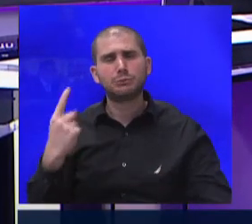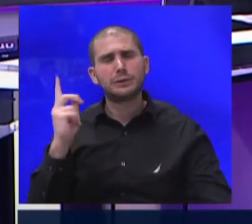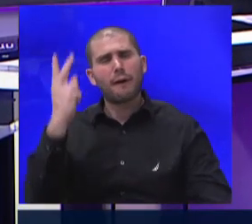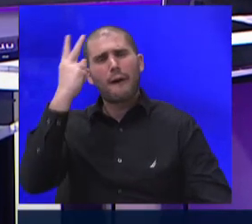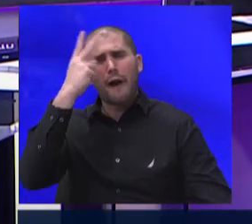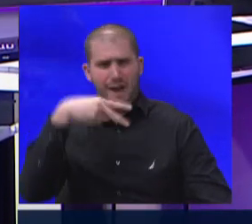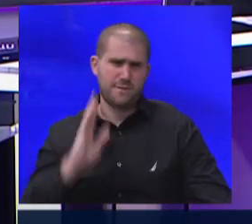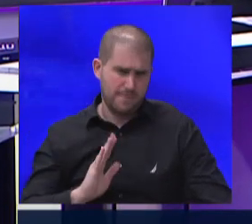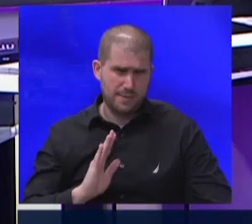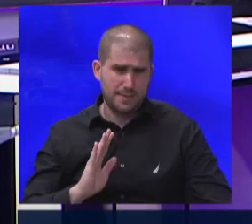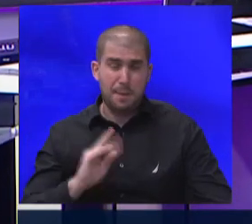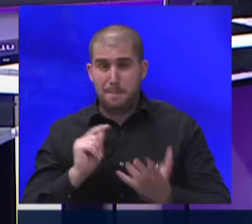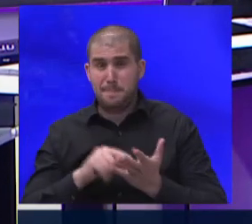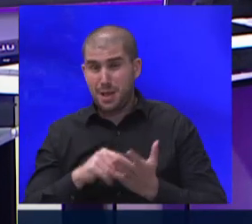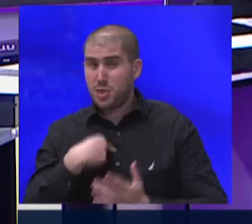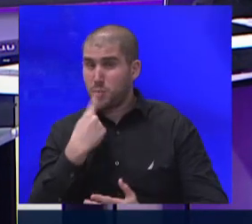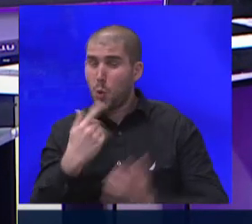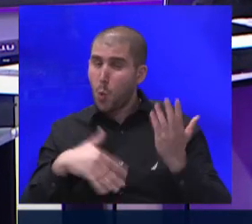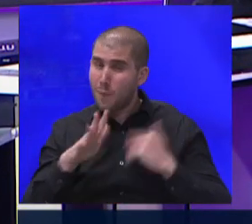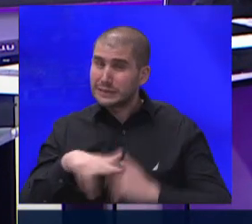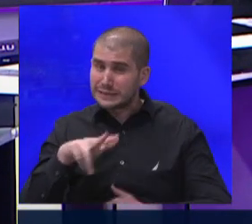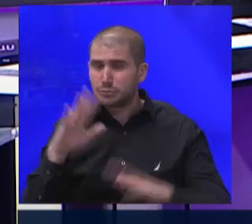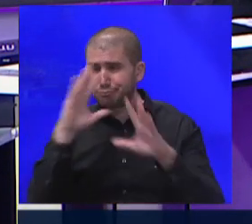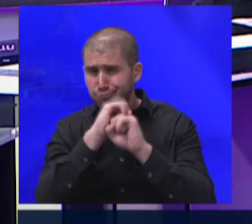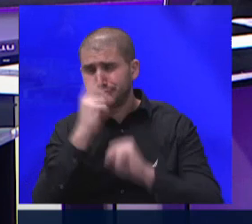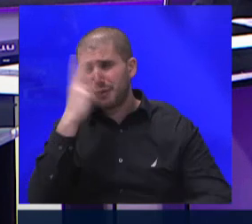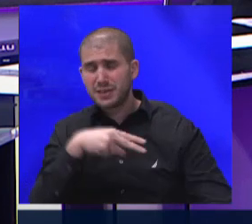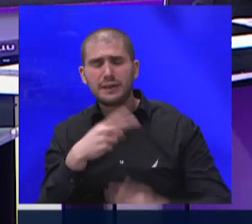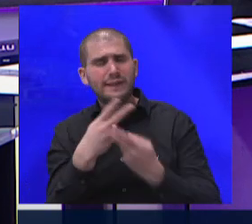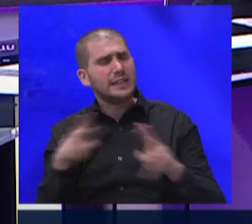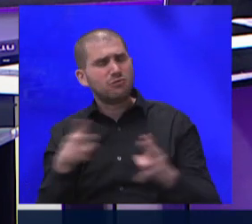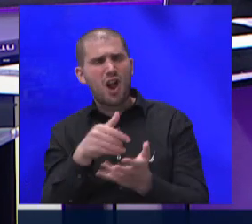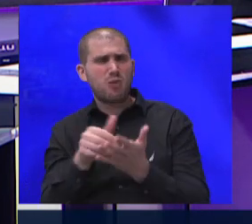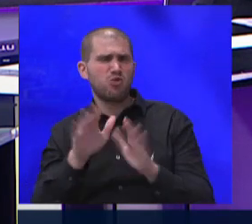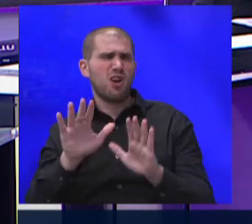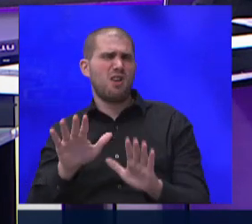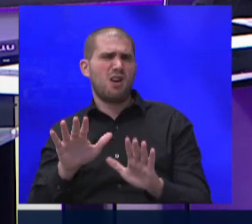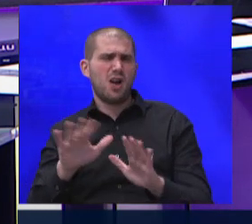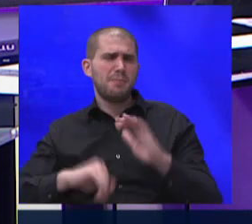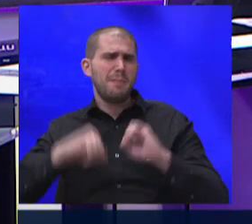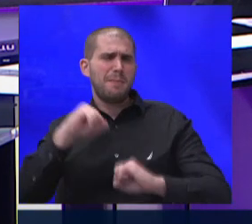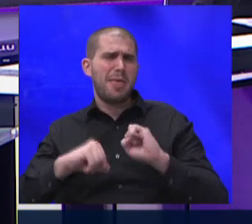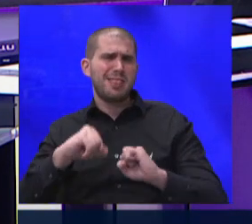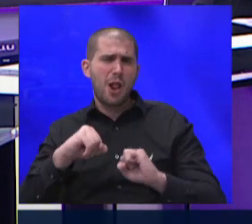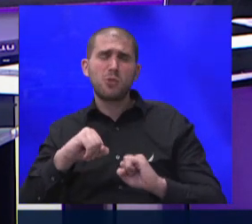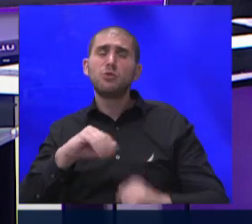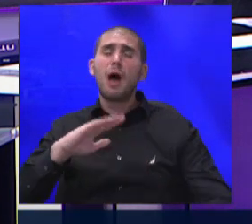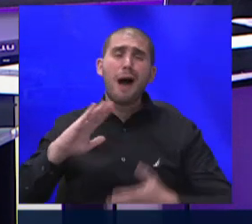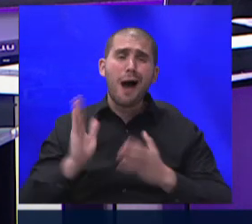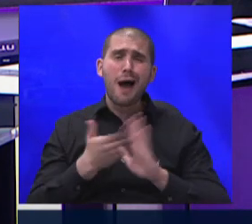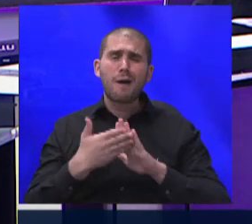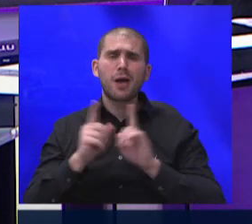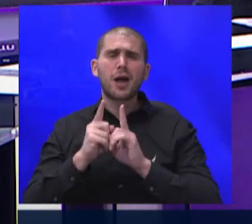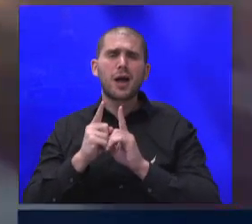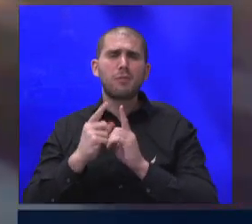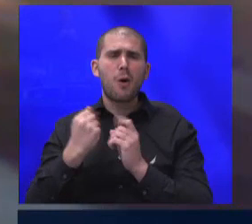שאני אומר, רוב הציבור מבין שאי אפשר להמשיך בהתנהלות הזאת, שבו הכל משועבד לאינטרסים האישיים